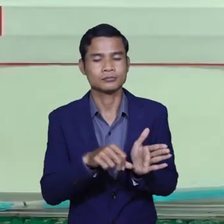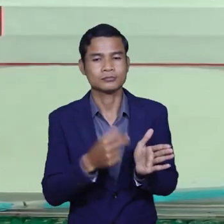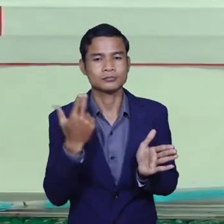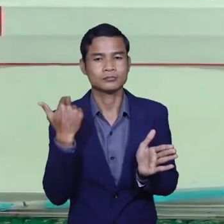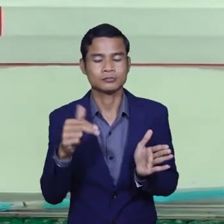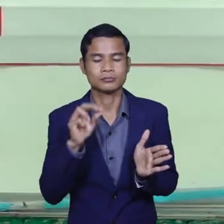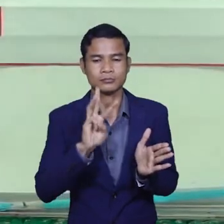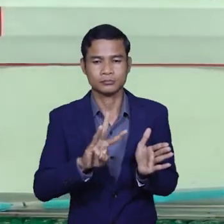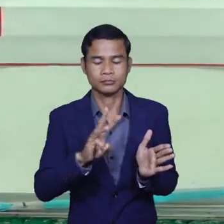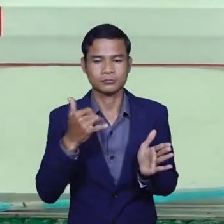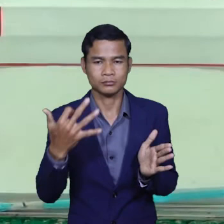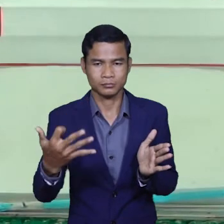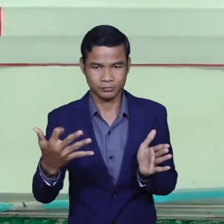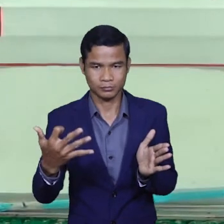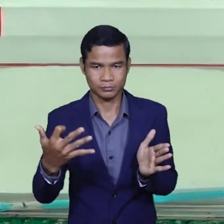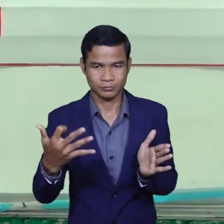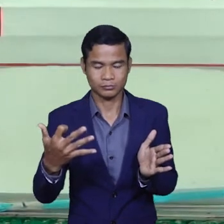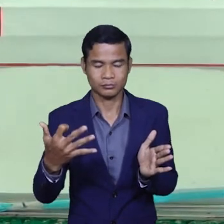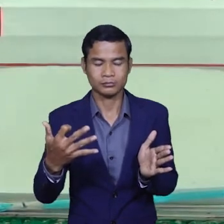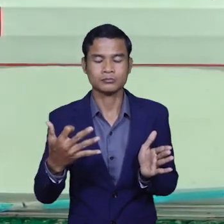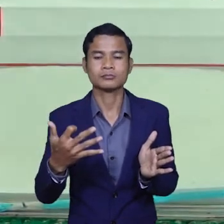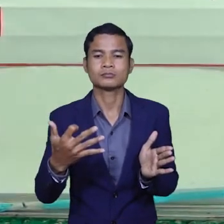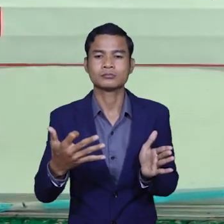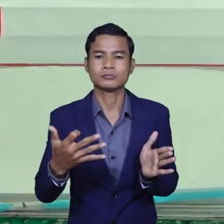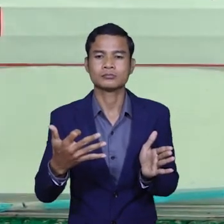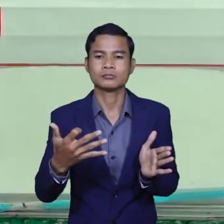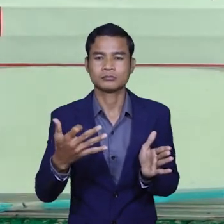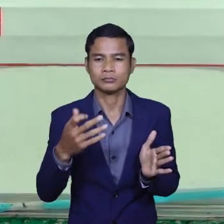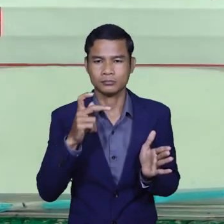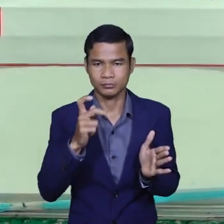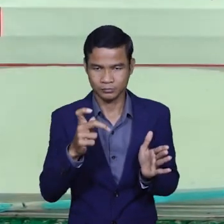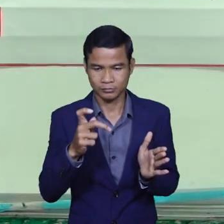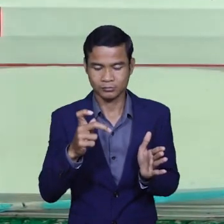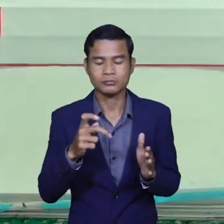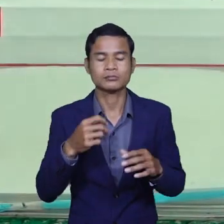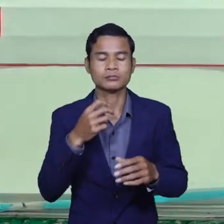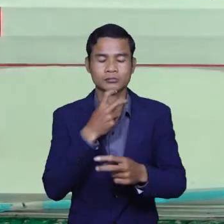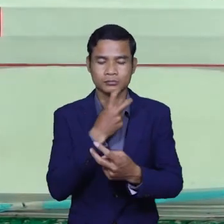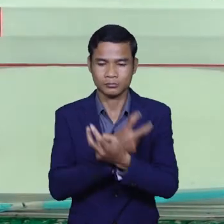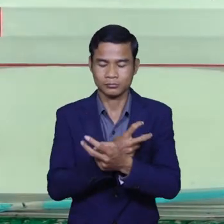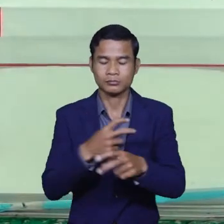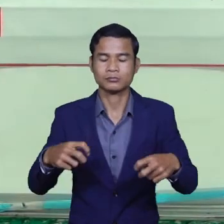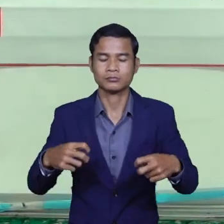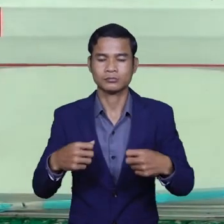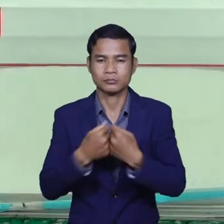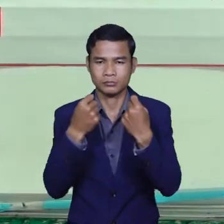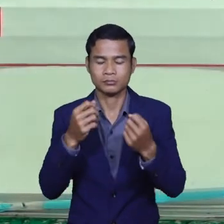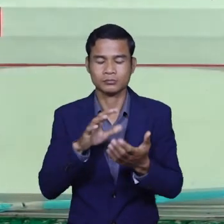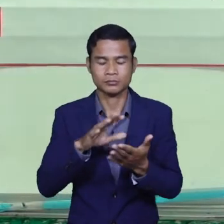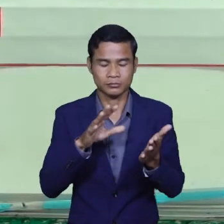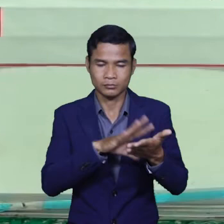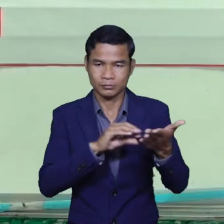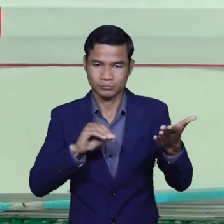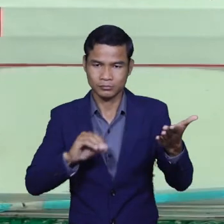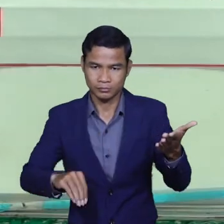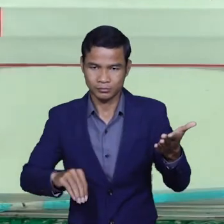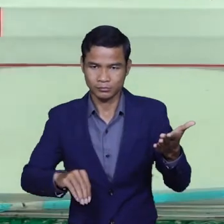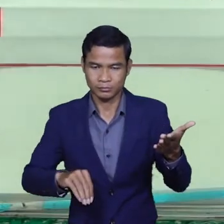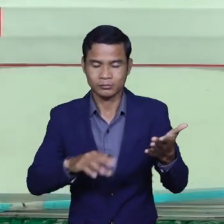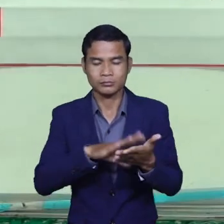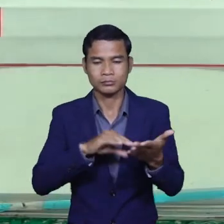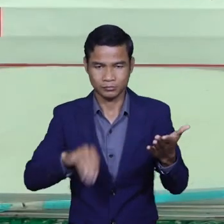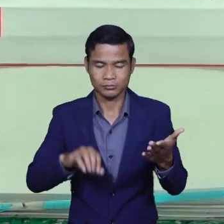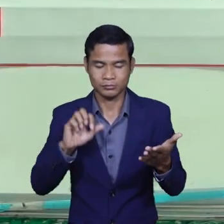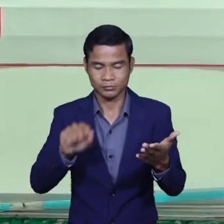tí xám sập rầm bấy chà cứ chậm nói cố cố thân nạ chẳng chẳng còn ai cọt mê riêng chà tam chà sập hơi sạc xa cô bị chia xa rồi bao